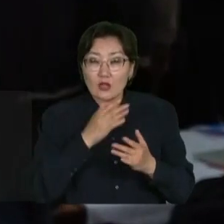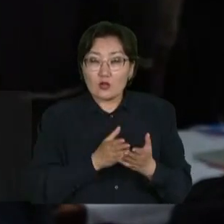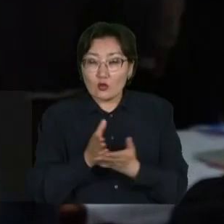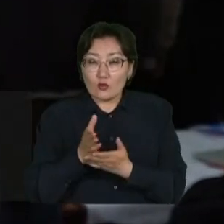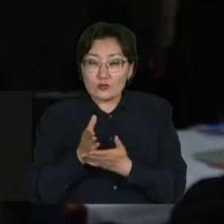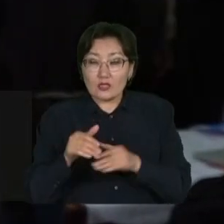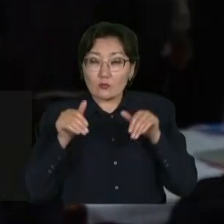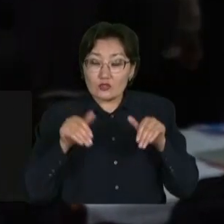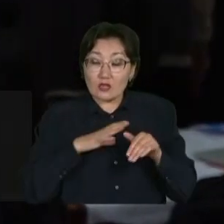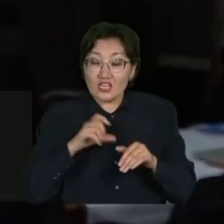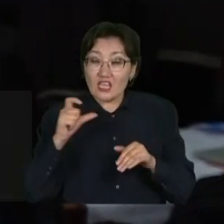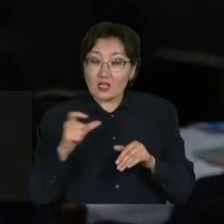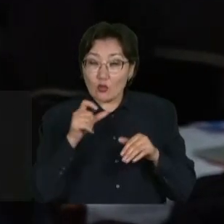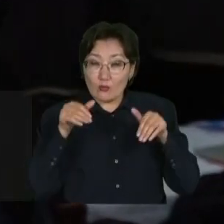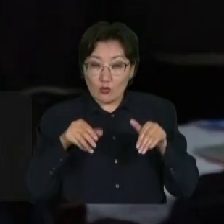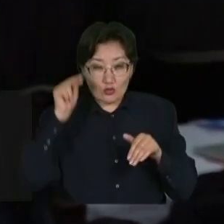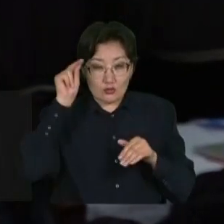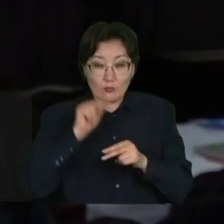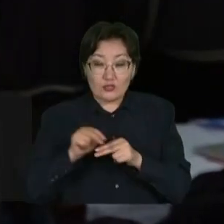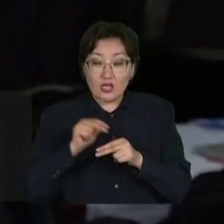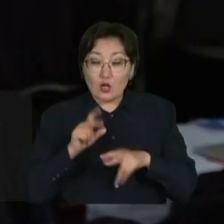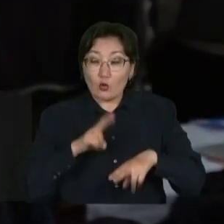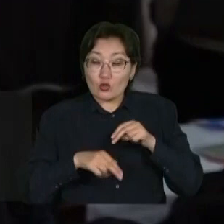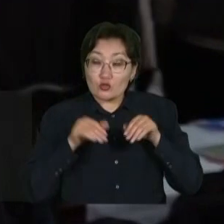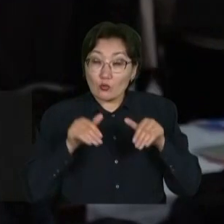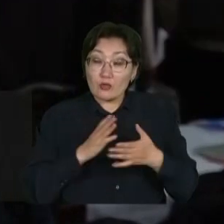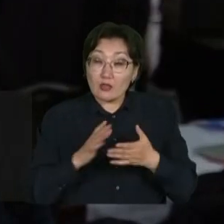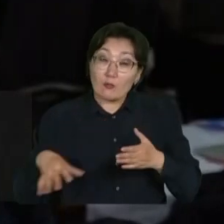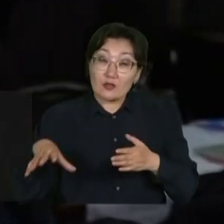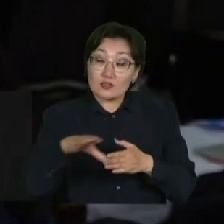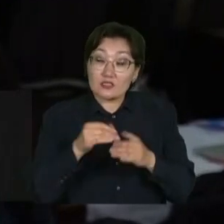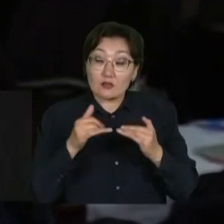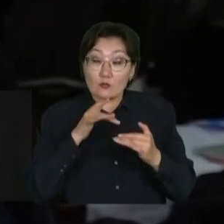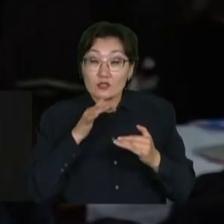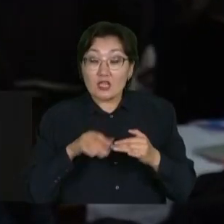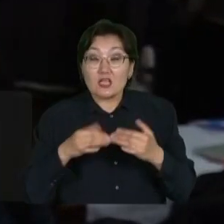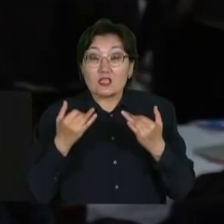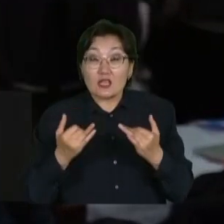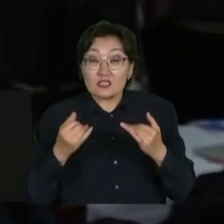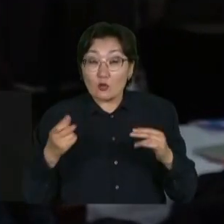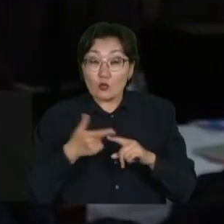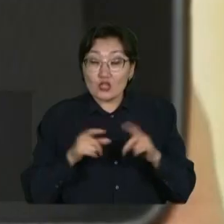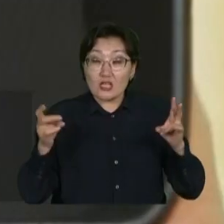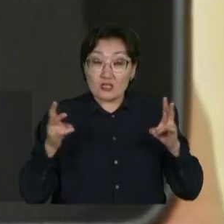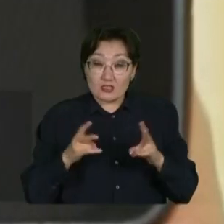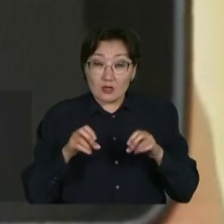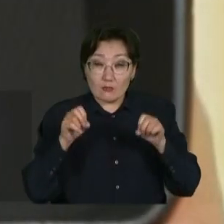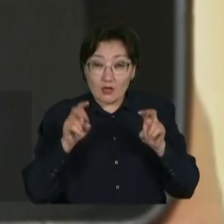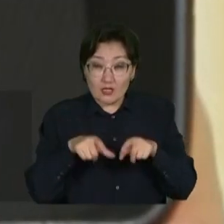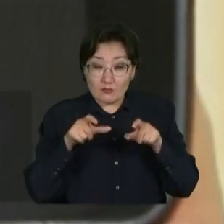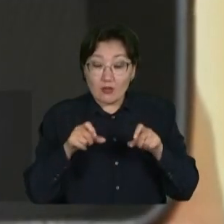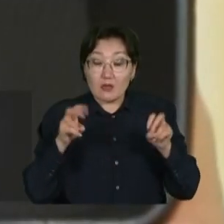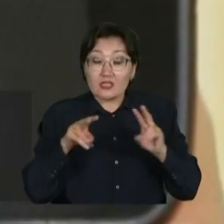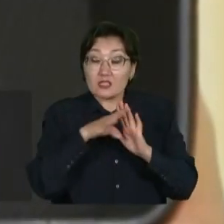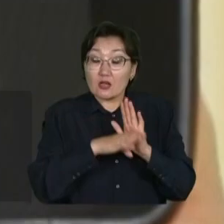бар, экономикалық колледж бар, құрылыс колледжі бар. Бұлардың барлығы қазіргі таңда нарықта қажетті мамандықтарды